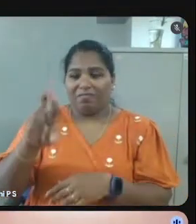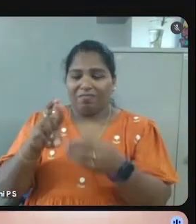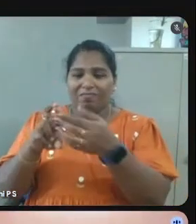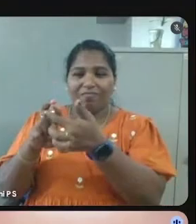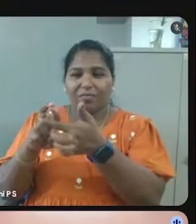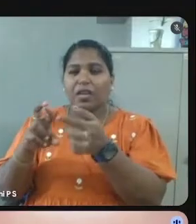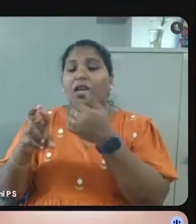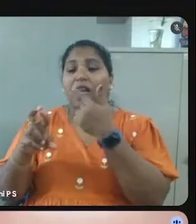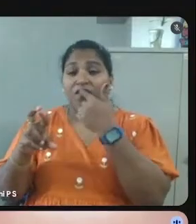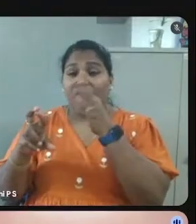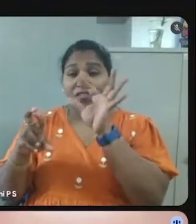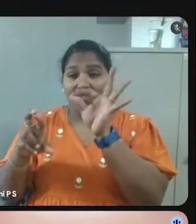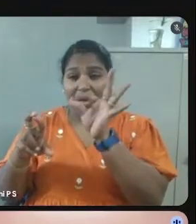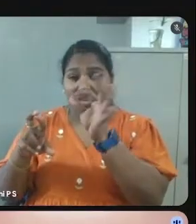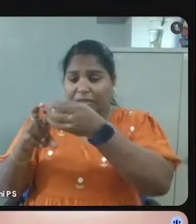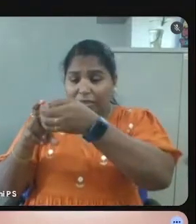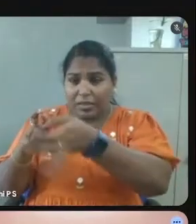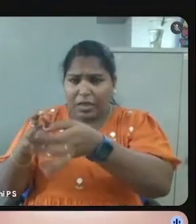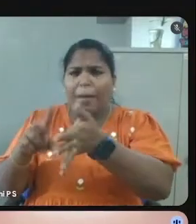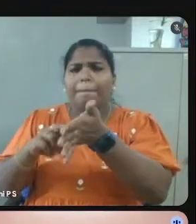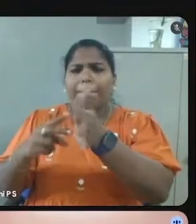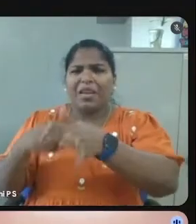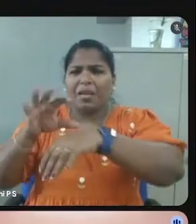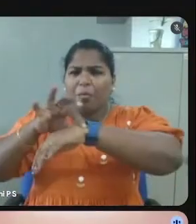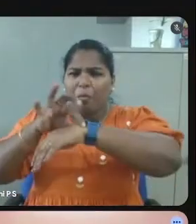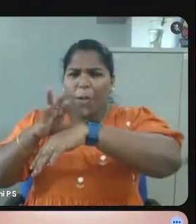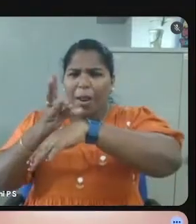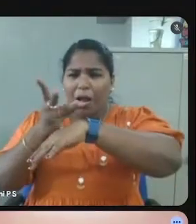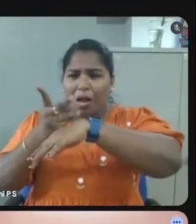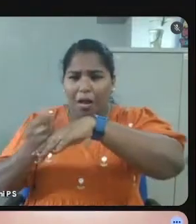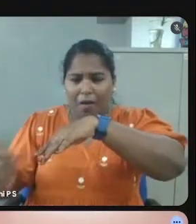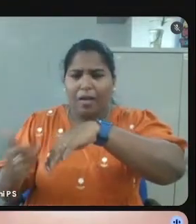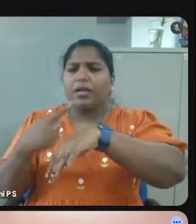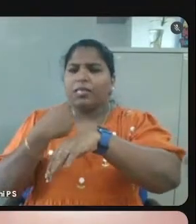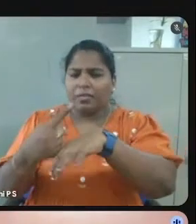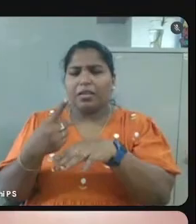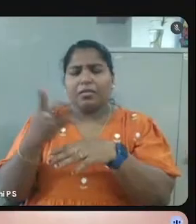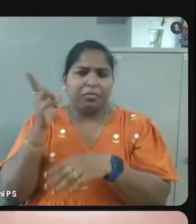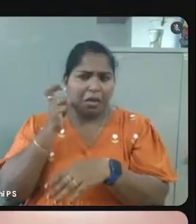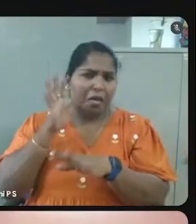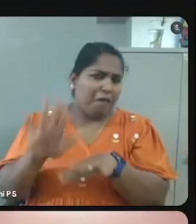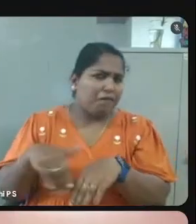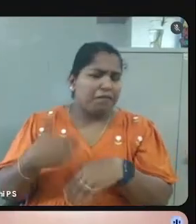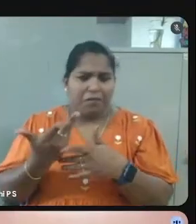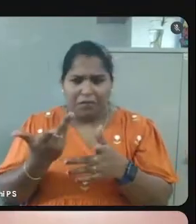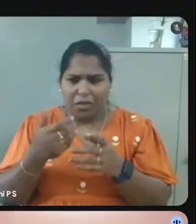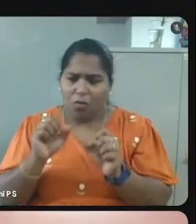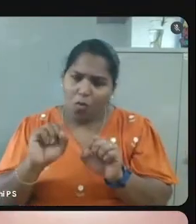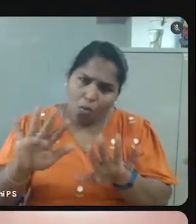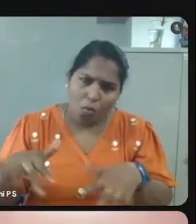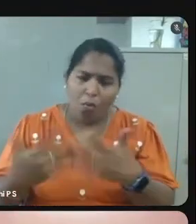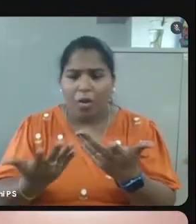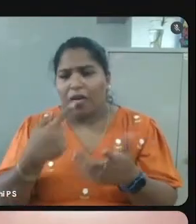അത് എന്താണ് ഒന്നുകൂടെ റിപ്പീറ്റ് ചെയ്യാമോ? ക്വസ്റ്റ്യൻ ഒന്നുകൂടെ റിപ്പീറ്റ് ചെയ്യാമോ? അത് അസ്ഥിയുരുക്കമാണോ? ആ